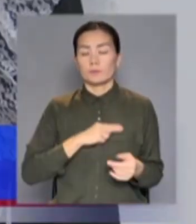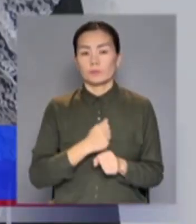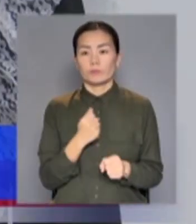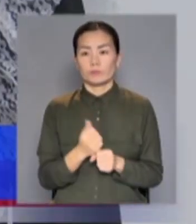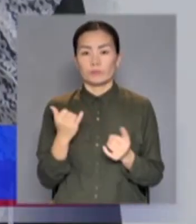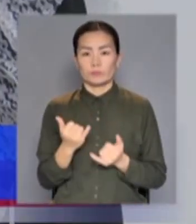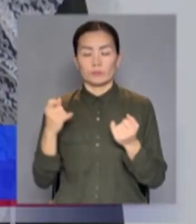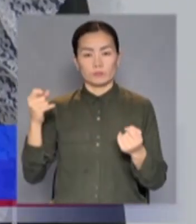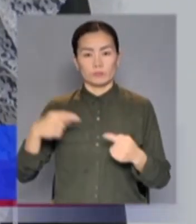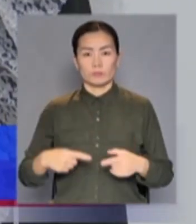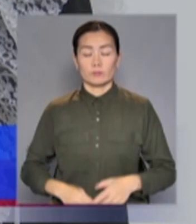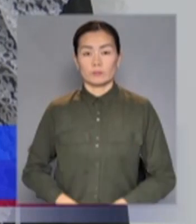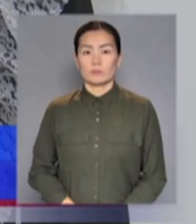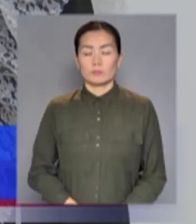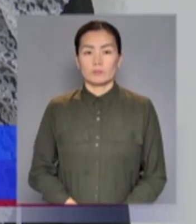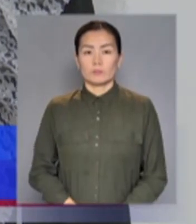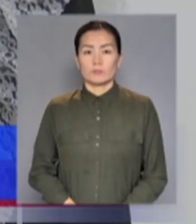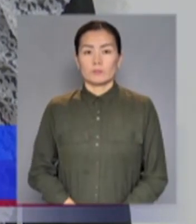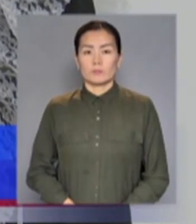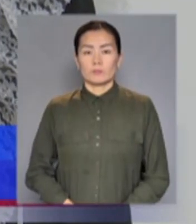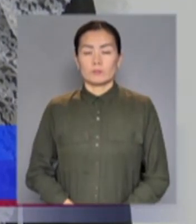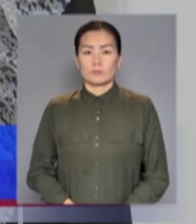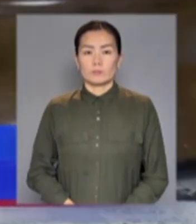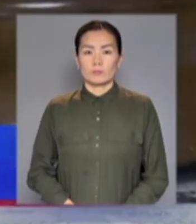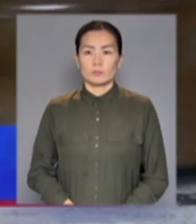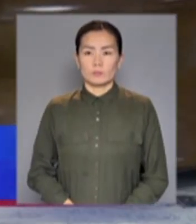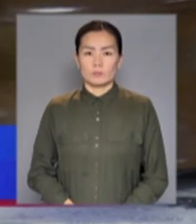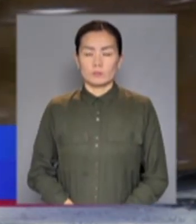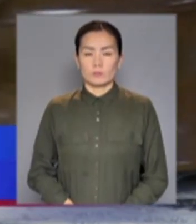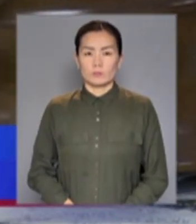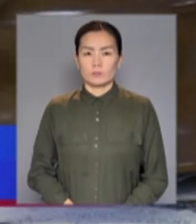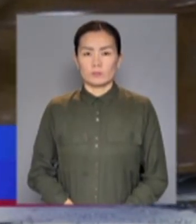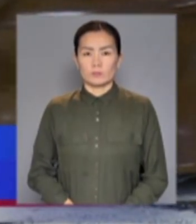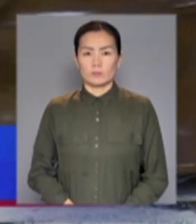жандар құрметке әбден лайық. Раушан Нұрболат, Алихан Таңатов, жаңалық қызметі.